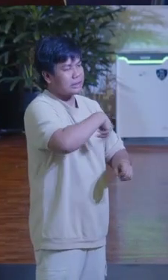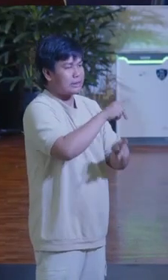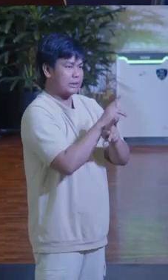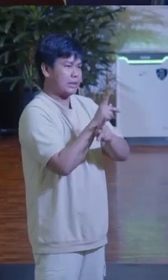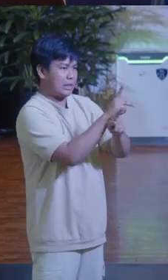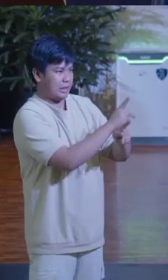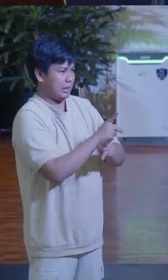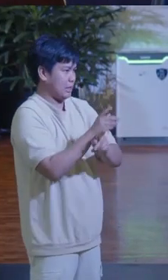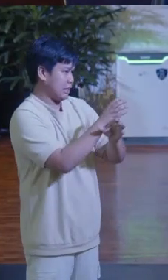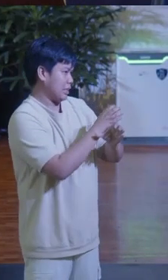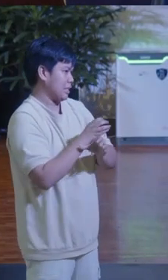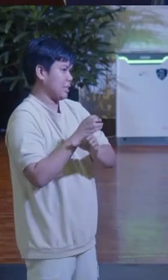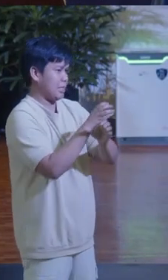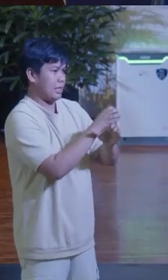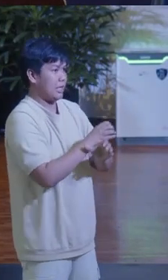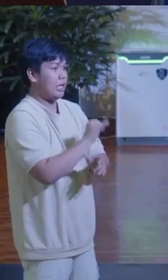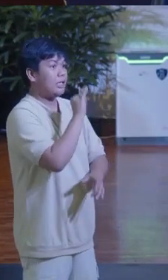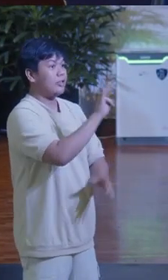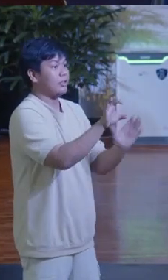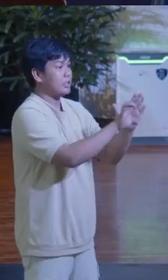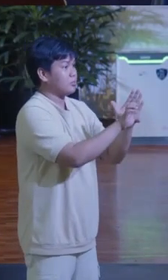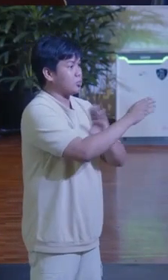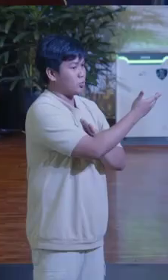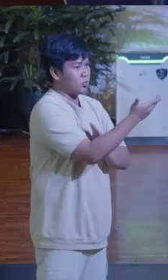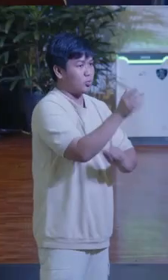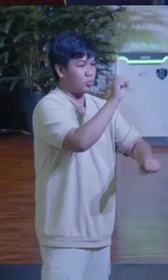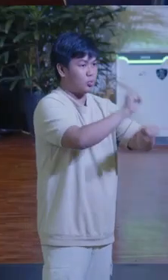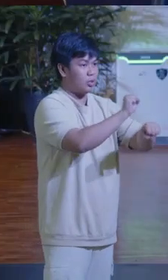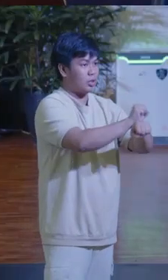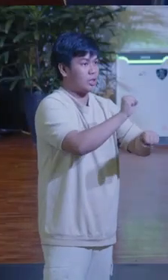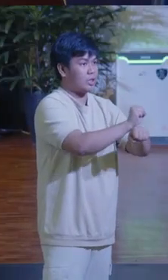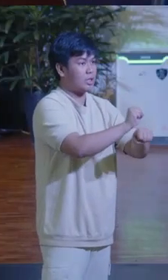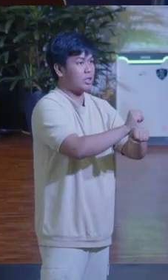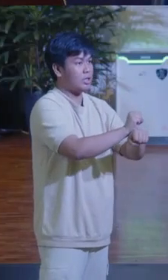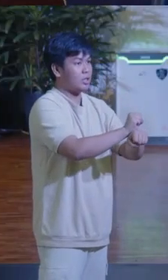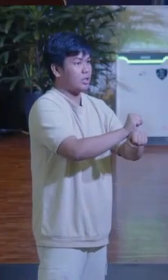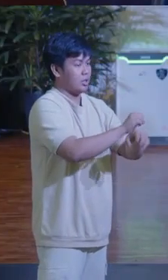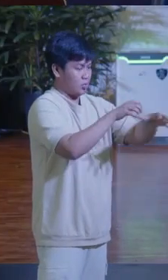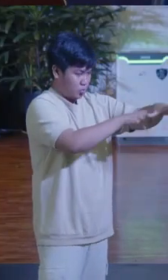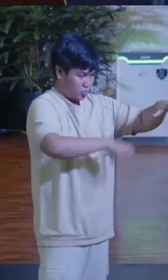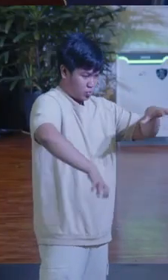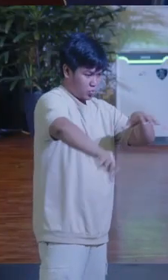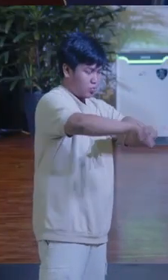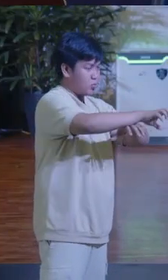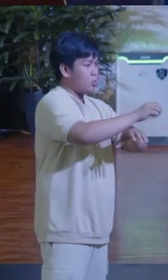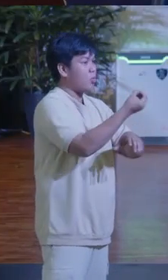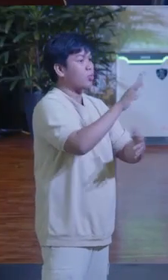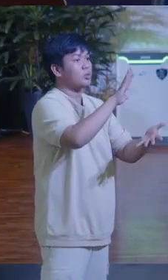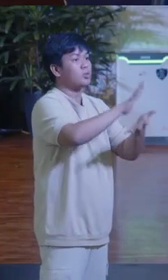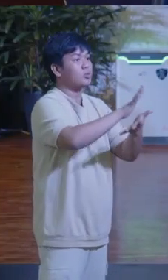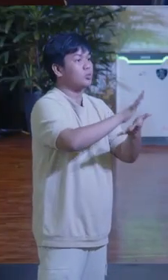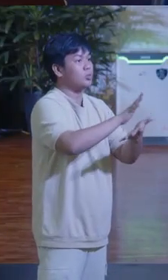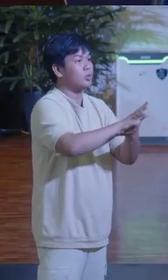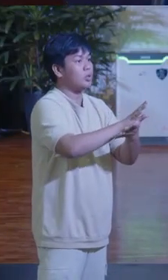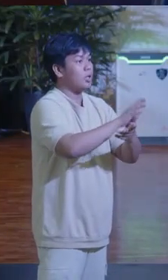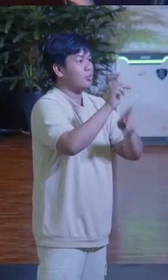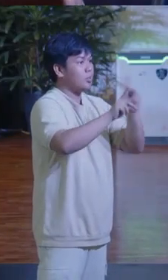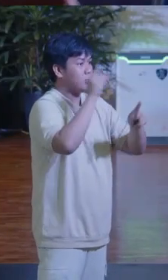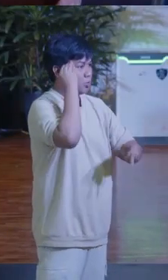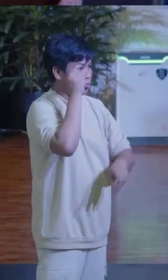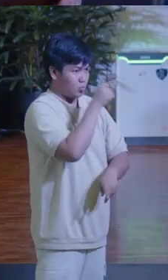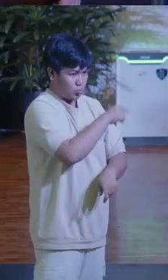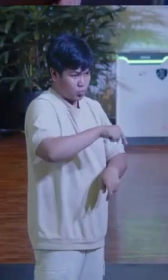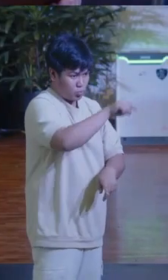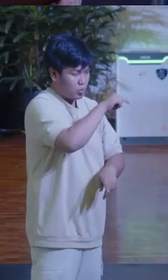Kapag kayo ay kilalang Kristiyano sa inyong opisina, sa inyong eskwelahan, sa inyong